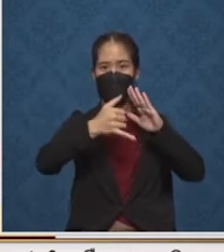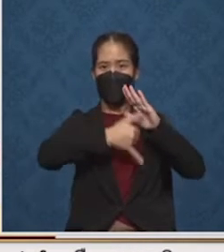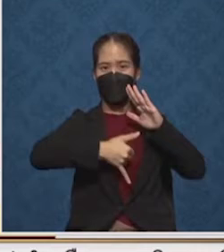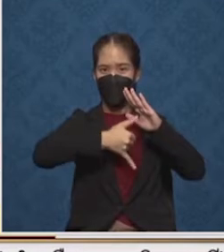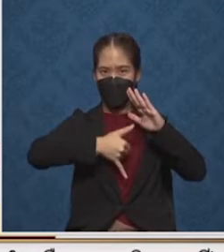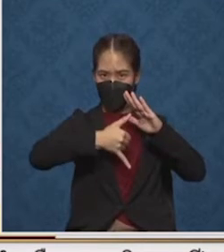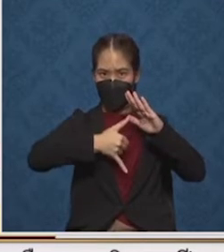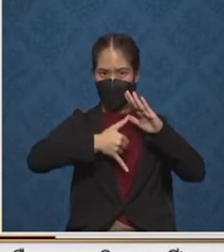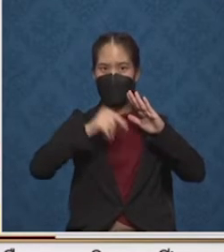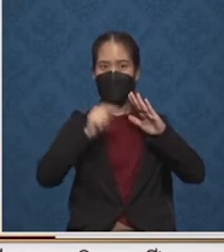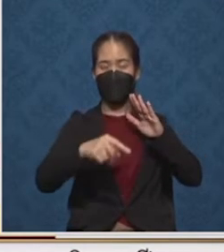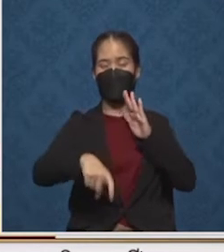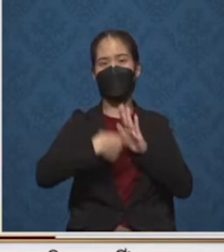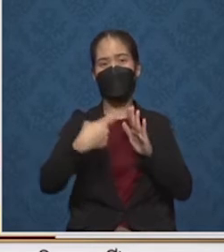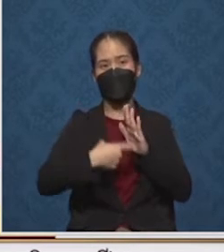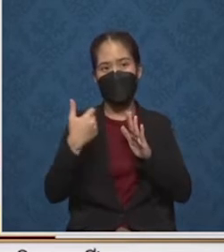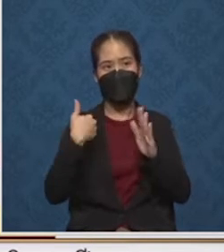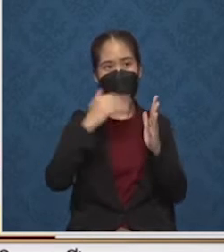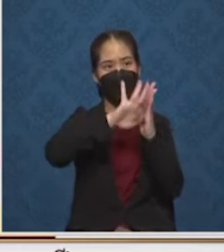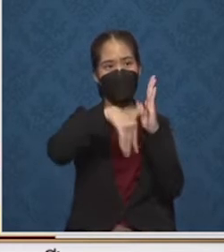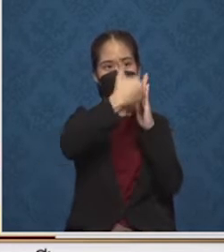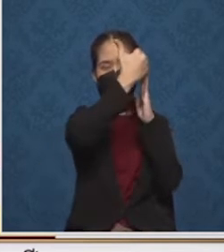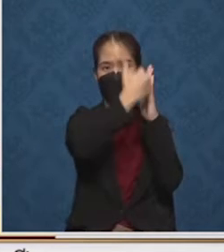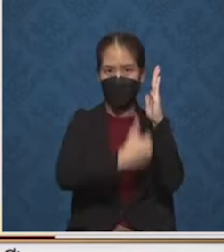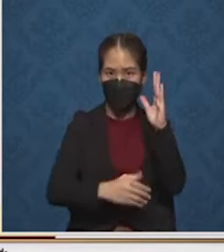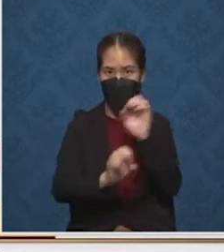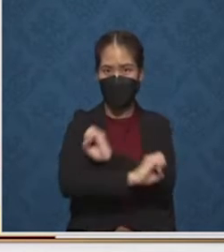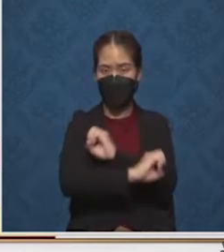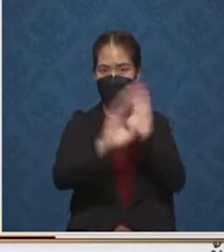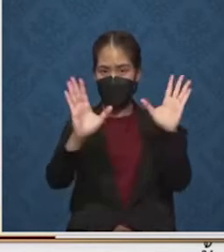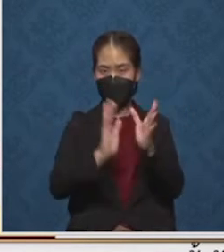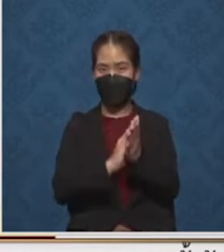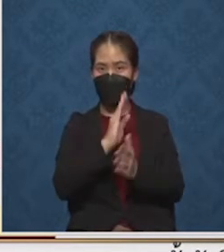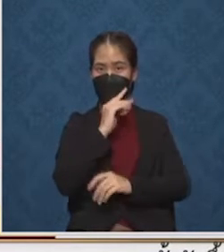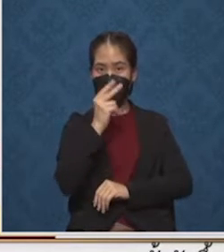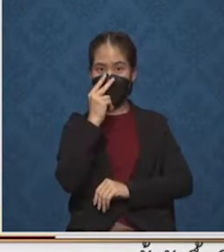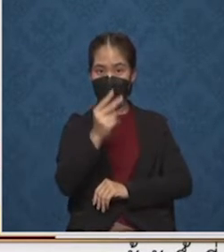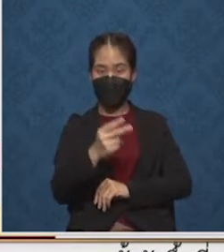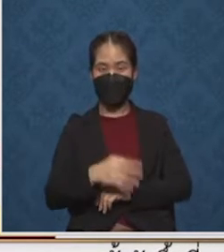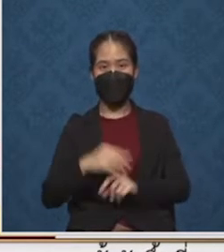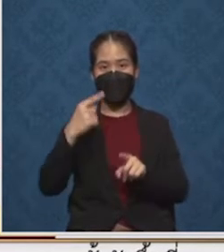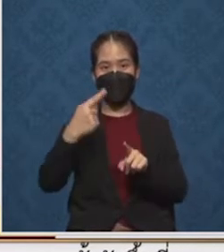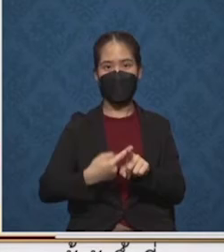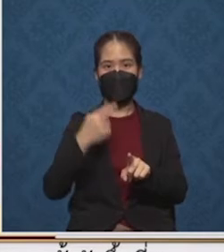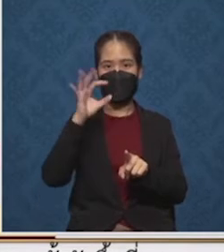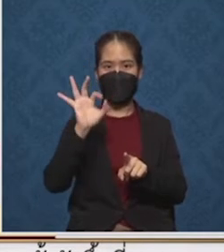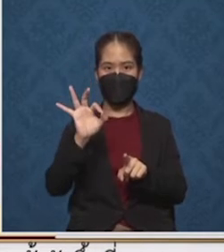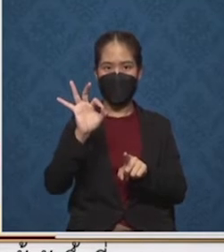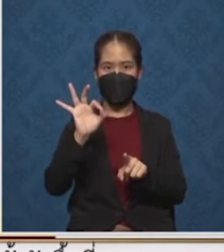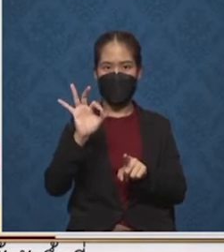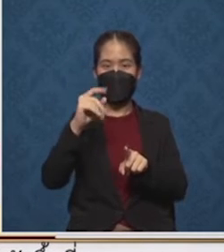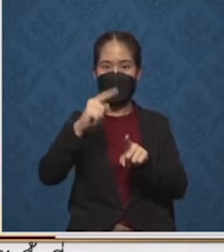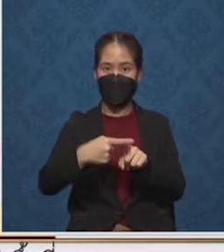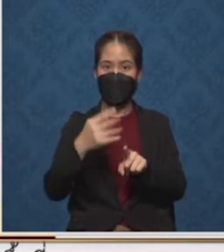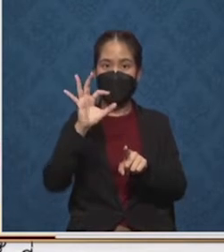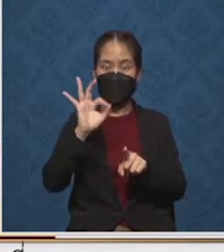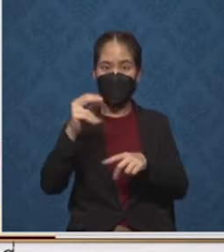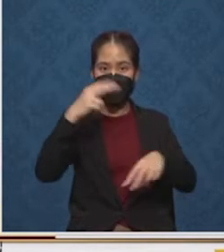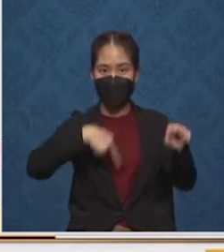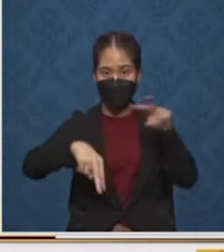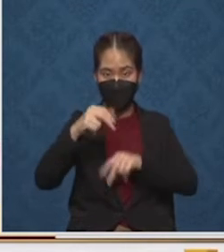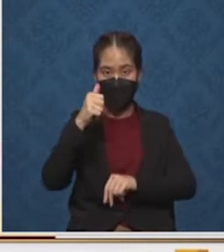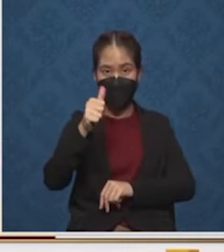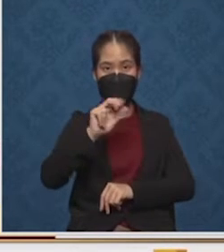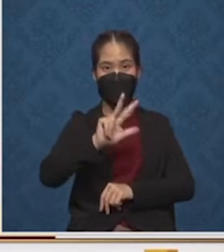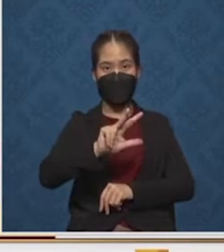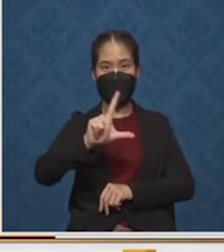มันเกิดจากตรงนี้เขามีแผนชัดเจนครับถ้าหนูน่ะเขาจะจบเดือนกันยายนครับเขาจะตรวจได้ถึง 3ล้าน